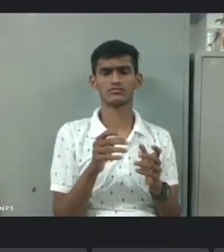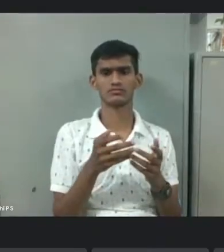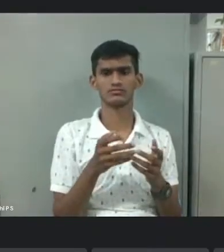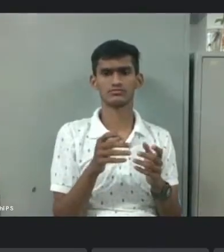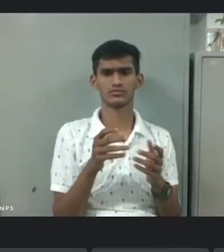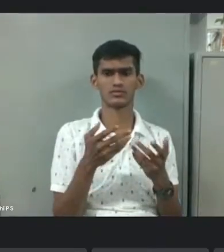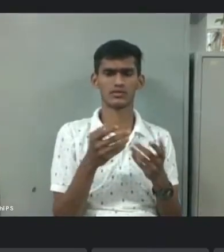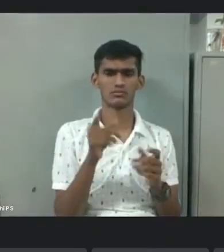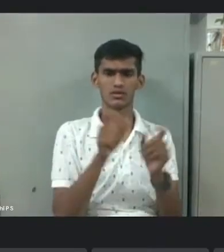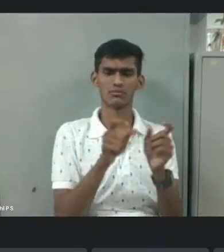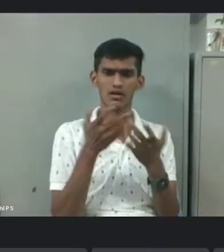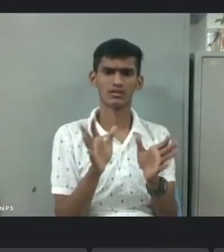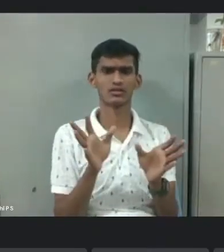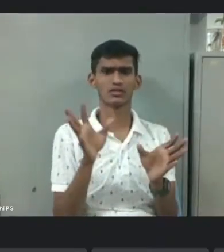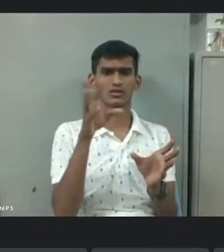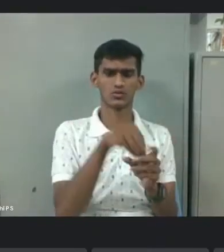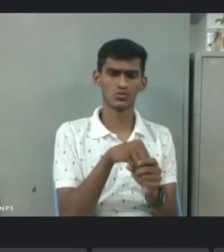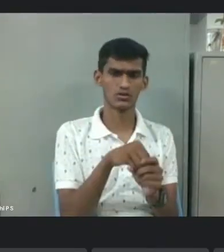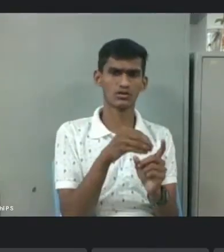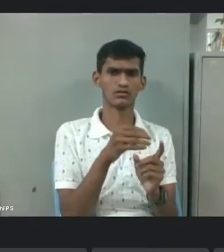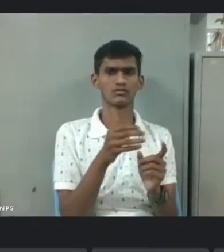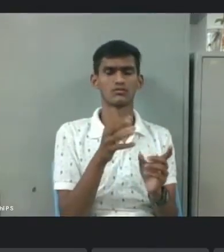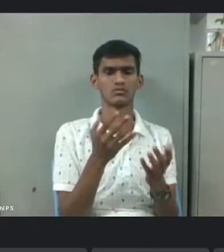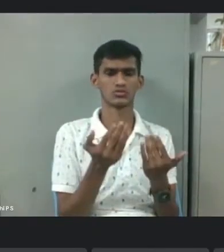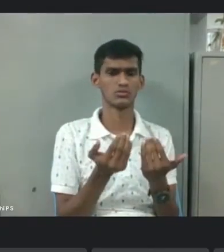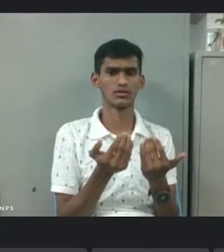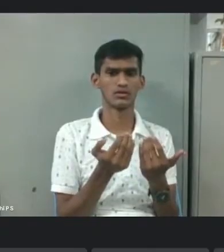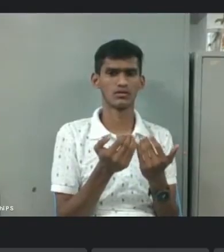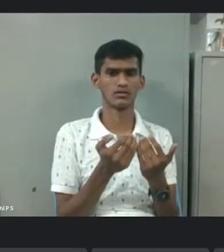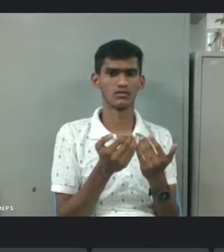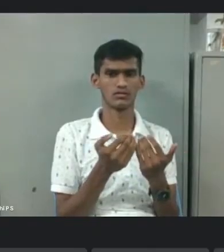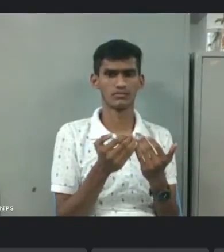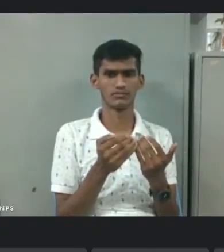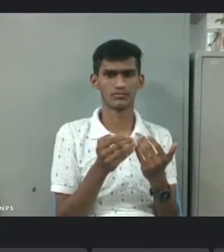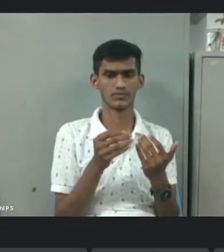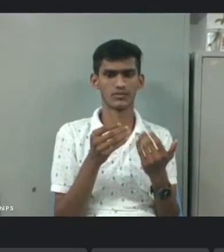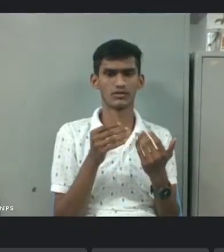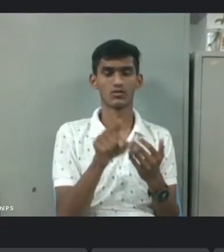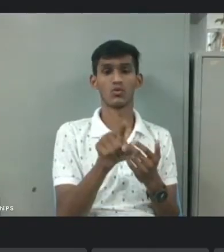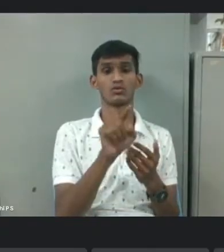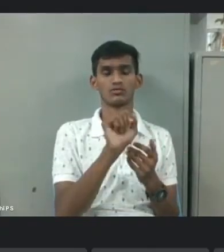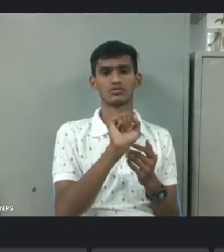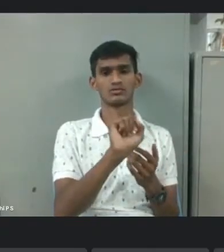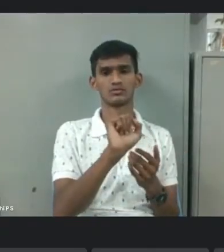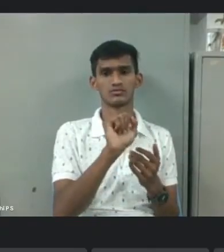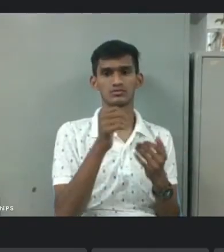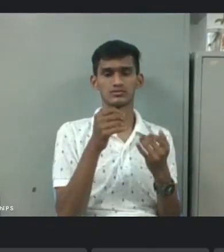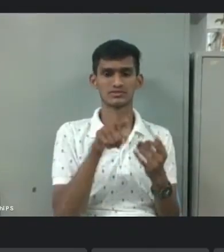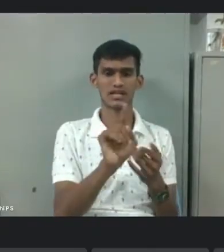വേണമെങ്കിലും സാധിക്കാവുന്ന ഒരു കാര്യമാണ്. പക്ഷെ എത്രത്തോളം അവർ സ്വയം പര്യാപ്തരാകാൻ അവർക്ക് സാധിക്കും എന്നുള്ളത്